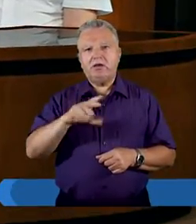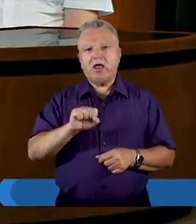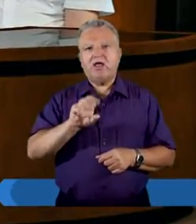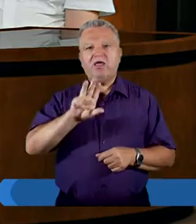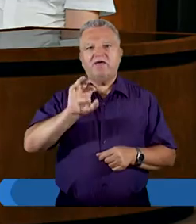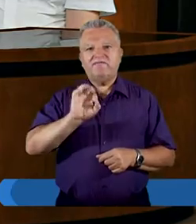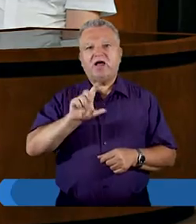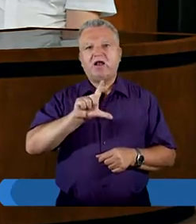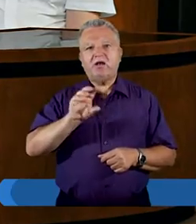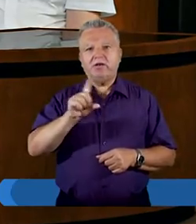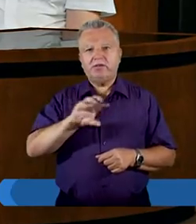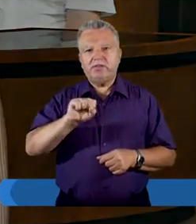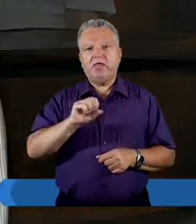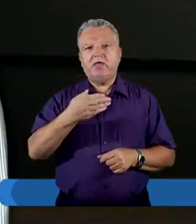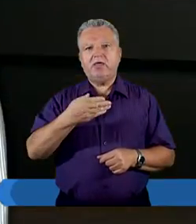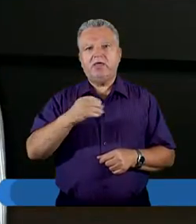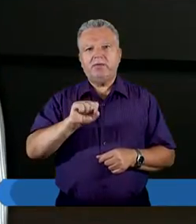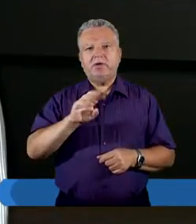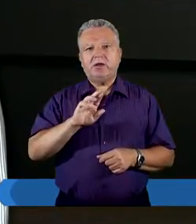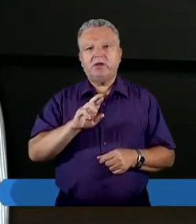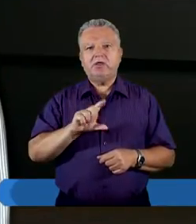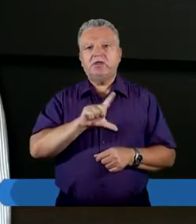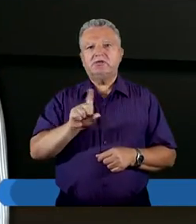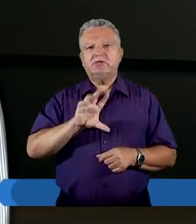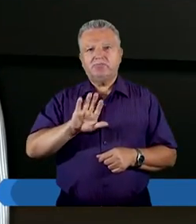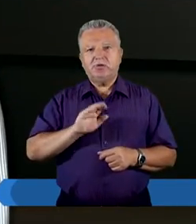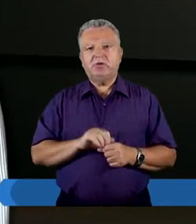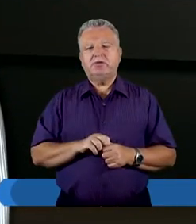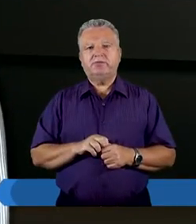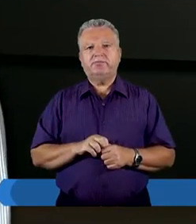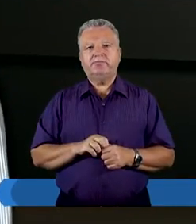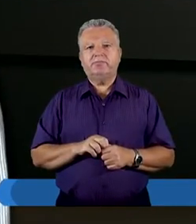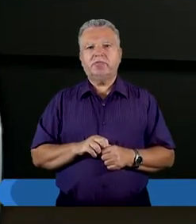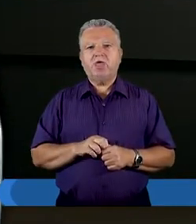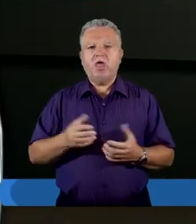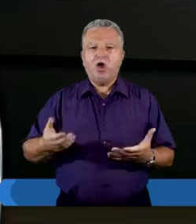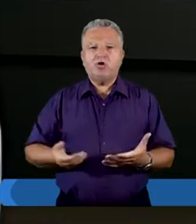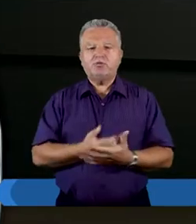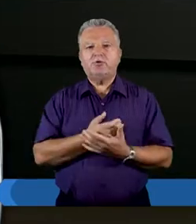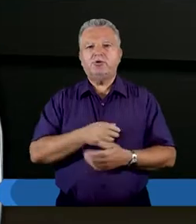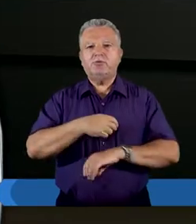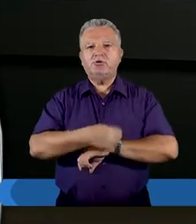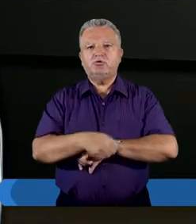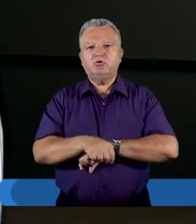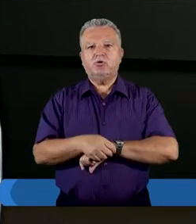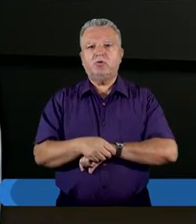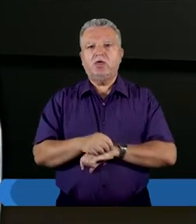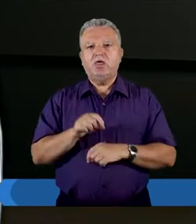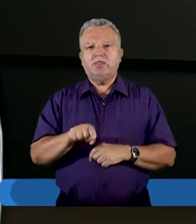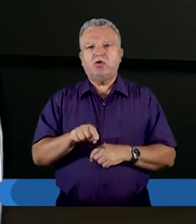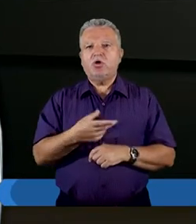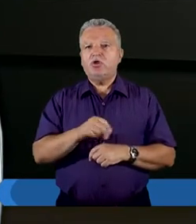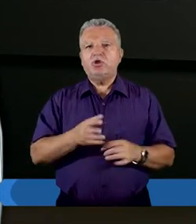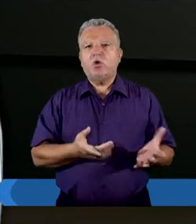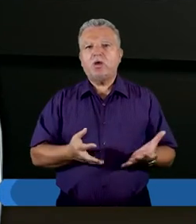Waldemar, Zbigniew. Ja na imię mam Mariusz. Rozpocznijmy rozważanie tego